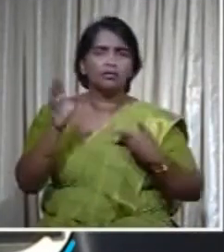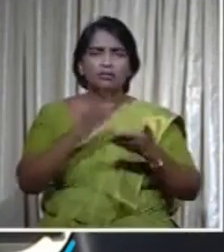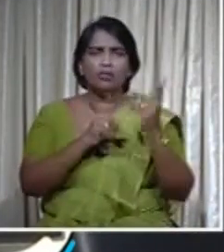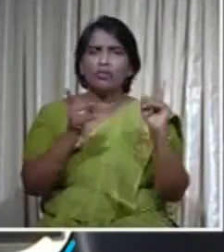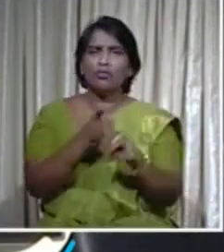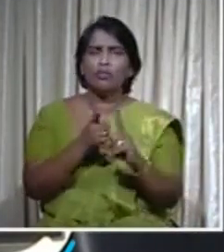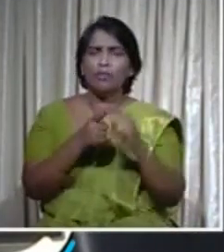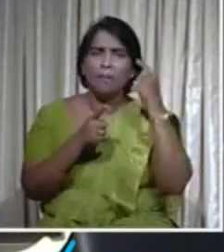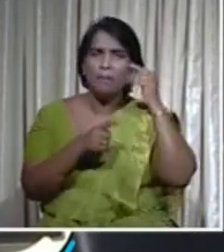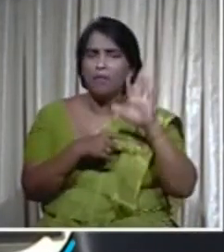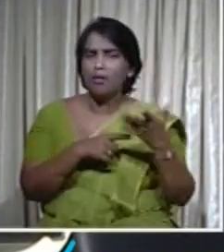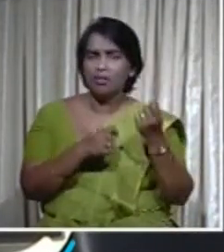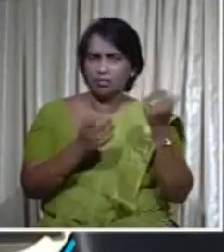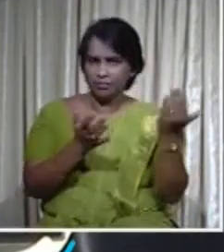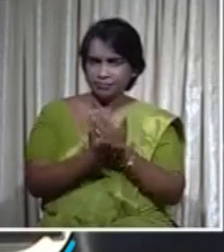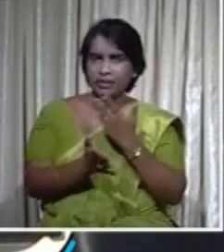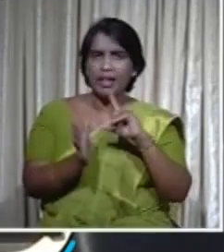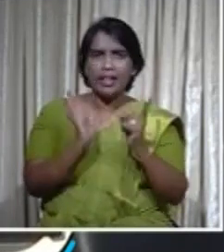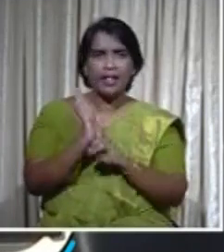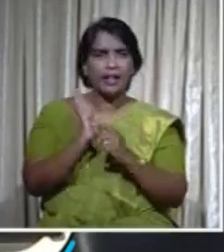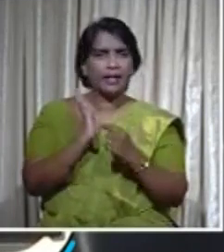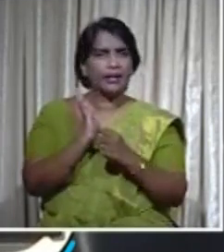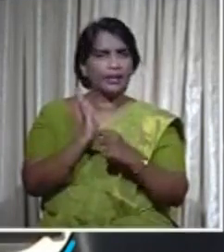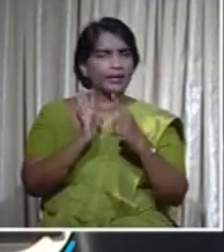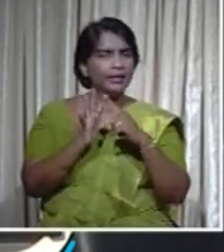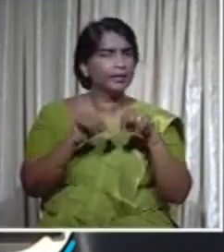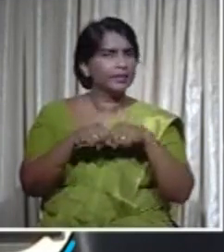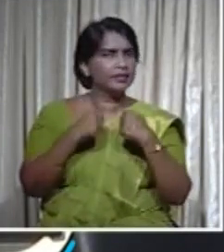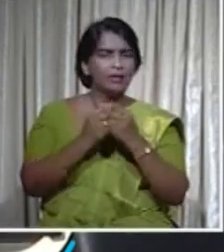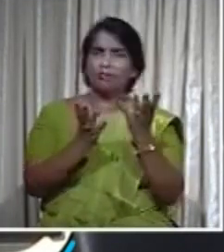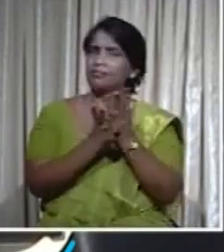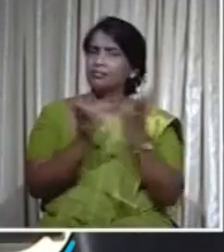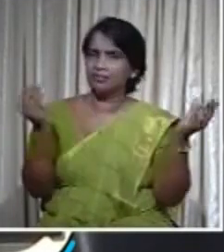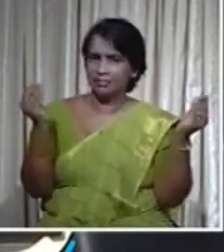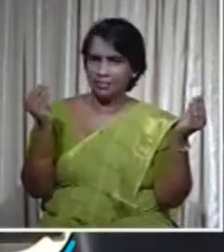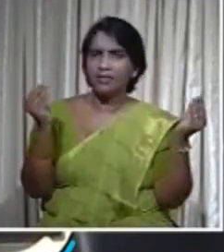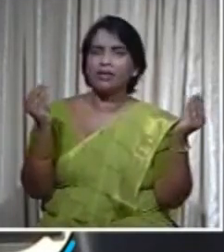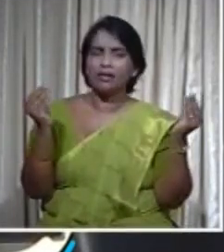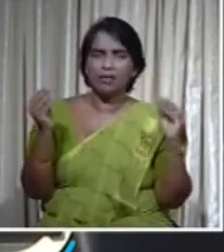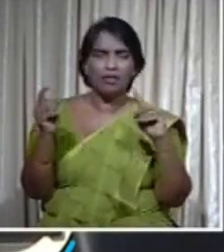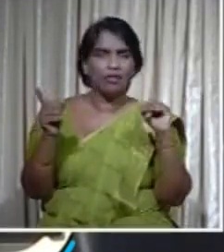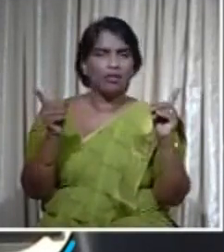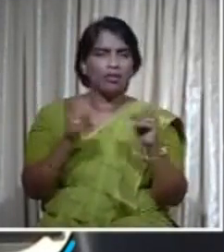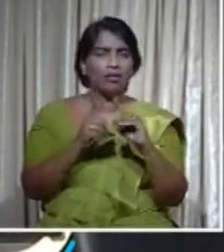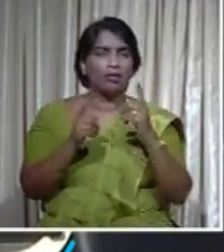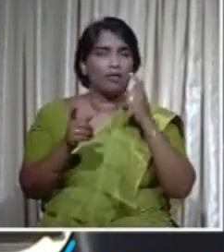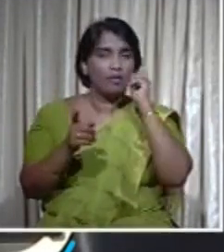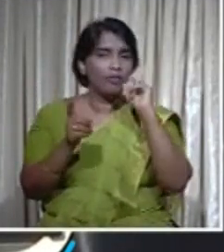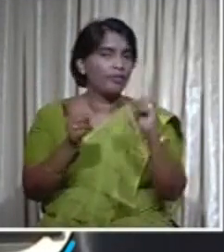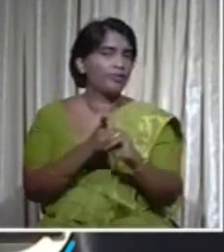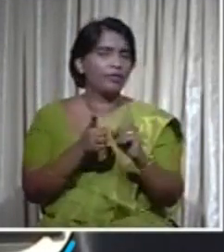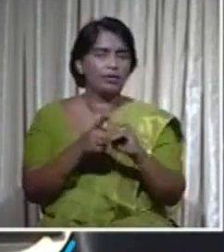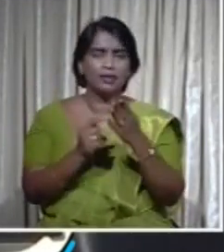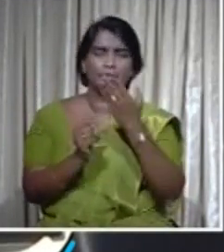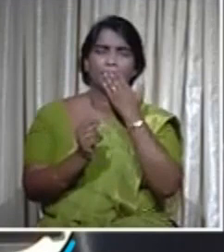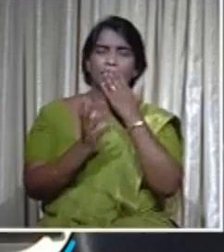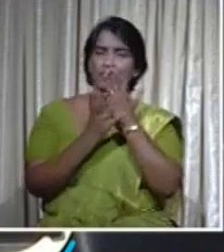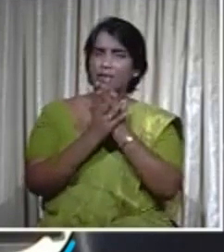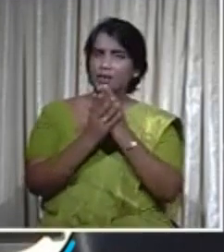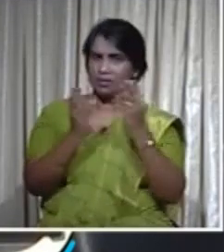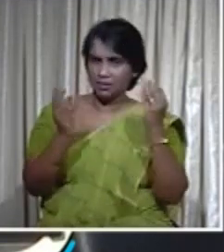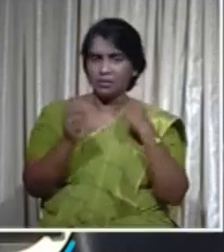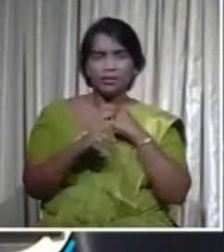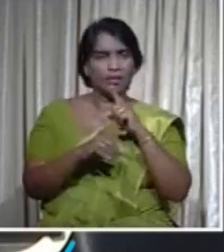இன்றைக்கு விடுதலை புலிகள் அழிக்கப்பட்டு விட்டார்கள், ஆயுத போராட்டம் மௌனமாக்கி விட்டது என்றெல்லாம் சொல்லிக் கொண்டிருக்கின்ற இந்த சூழல்,